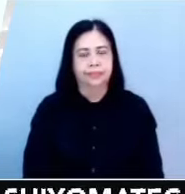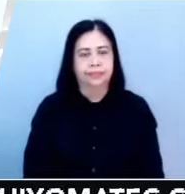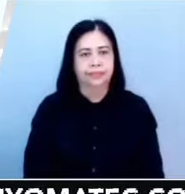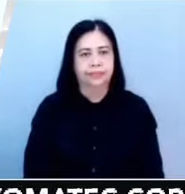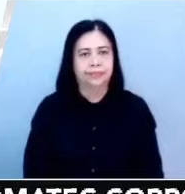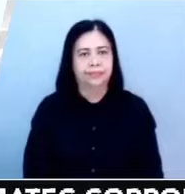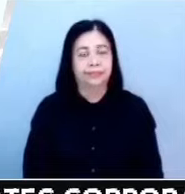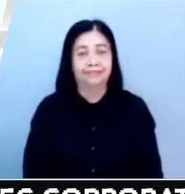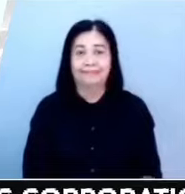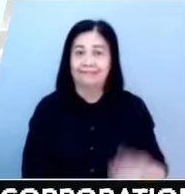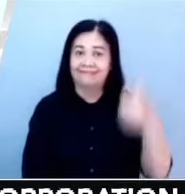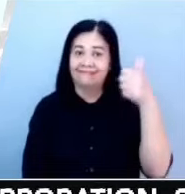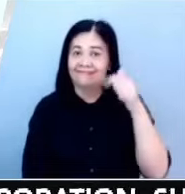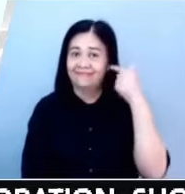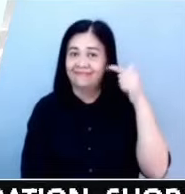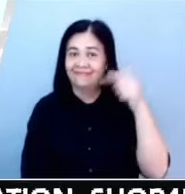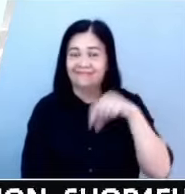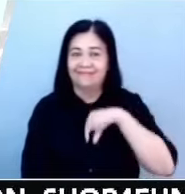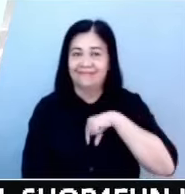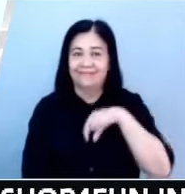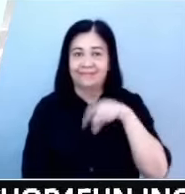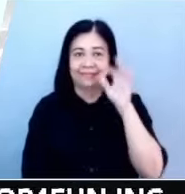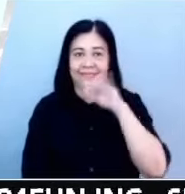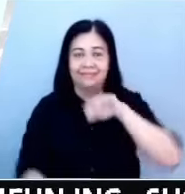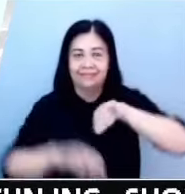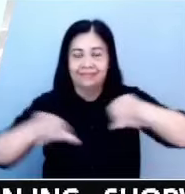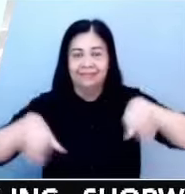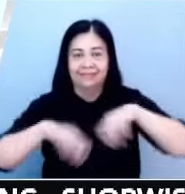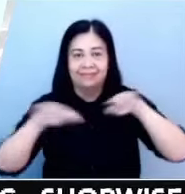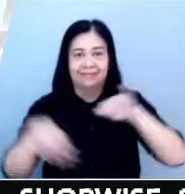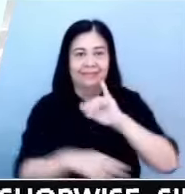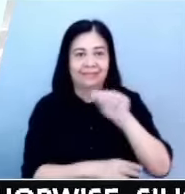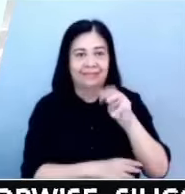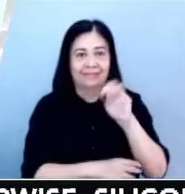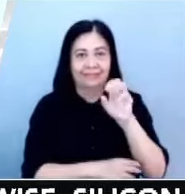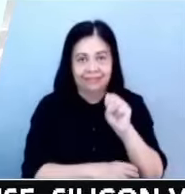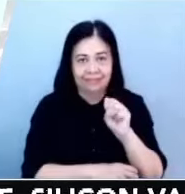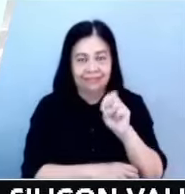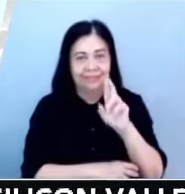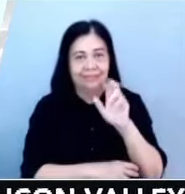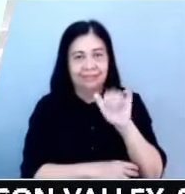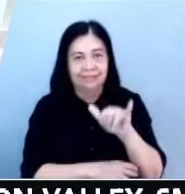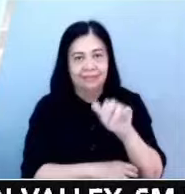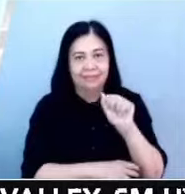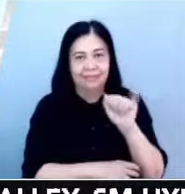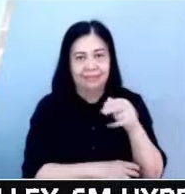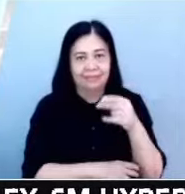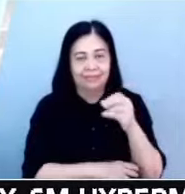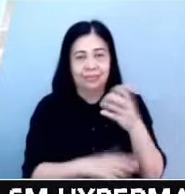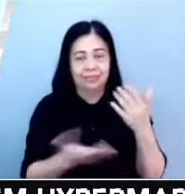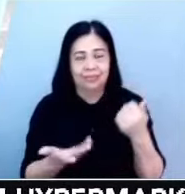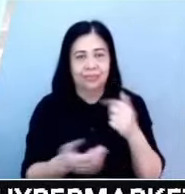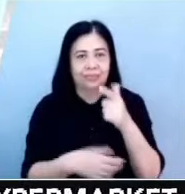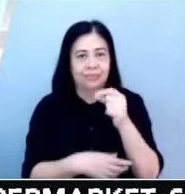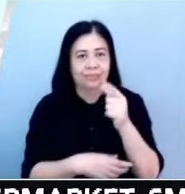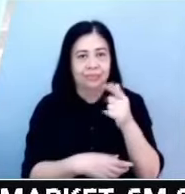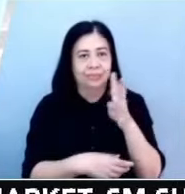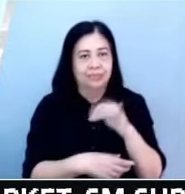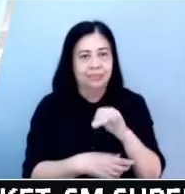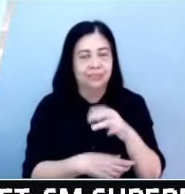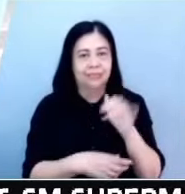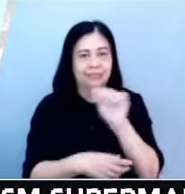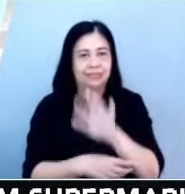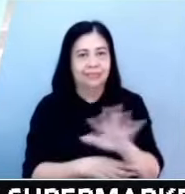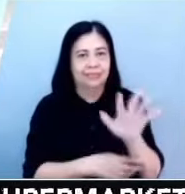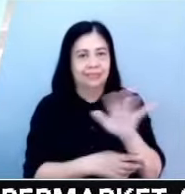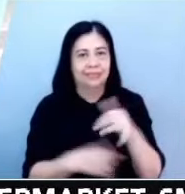Panalo po ng gintong medalya ang Pinoy swimmer na si Jamesray Ajido sa 2024 Asian Age Group Championships. Sa harap